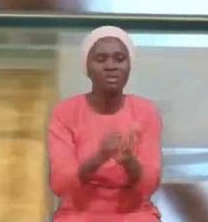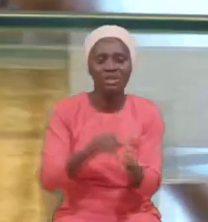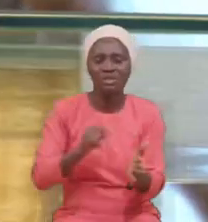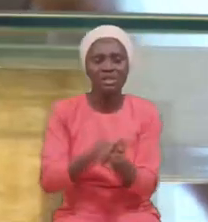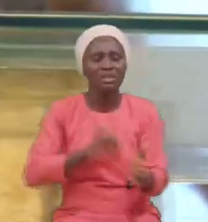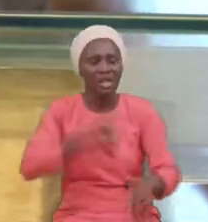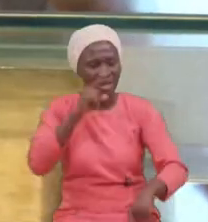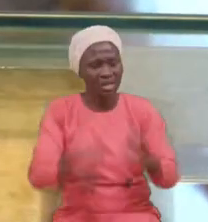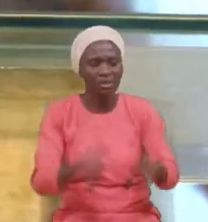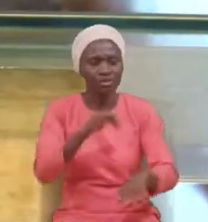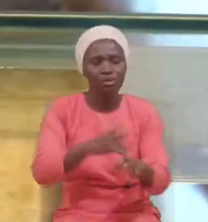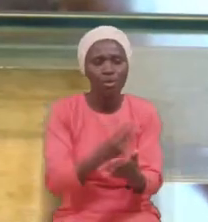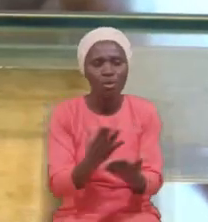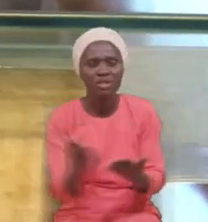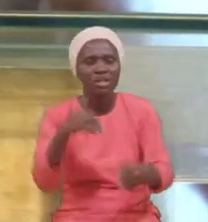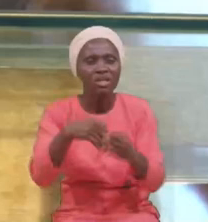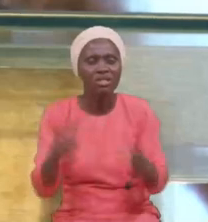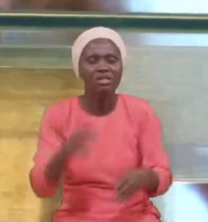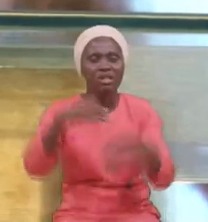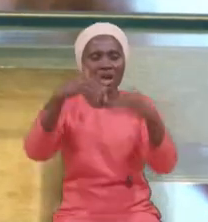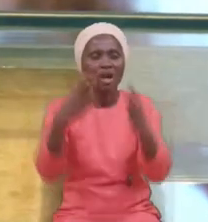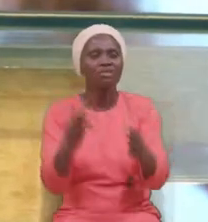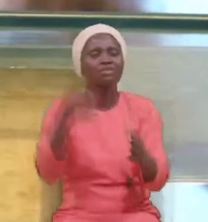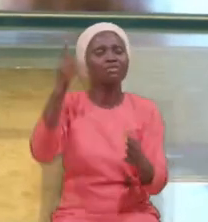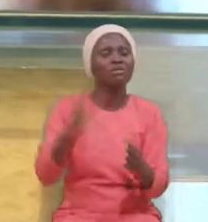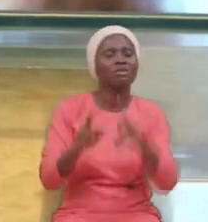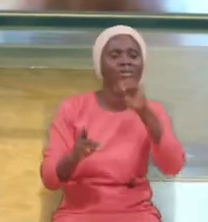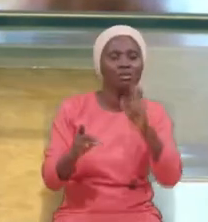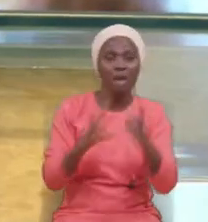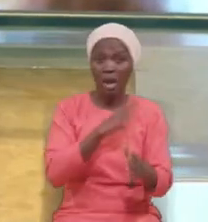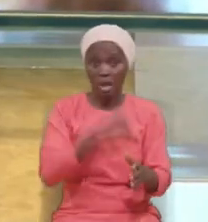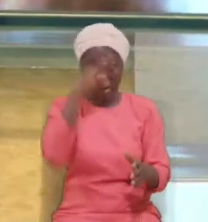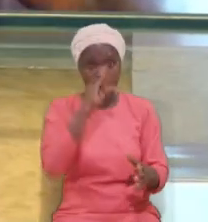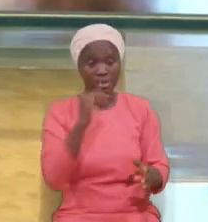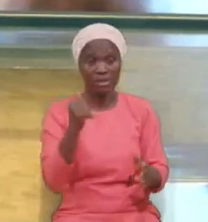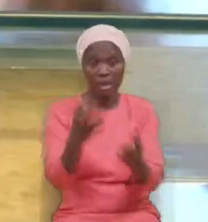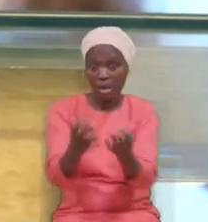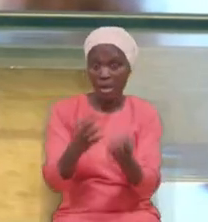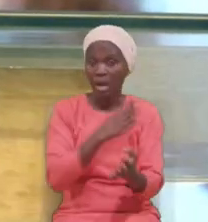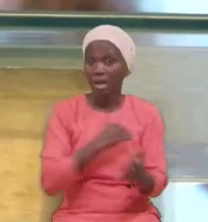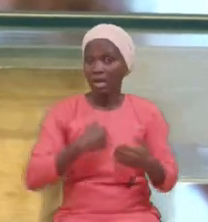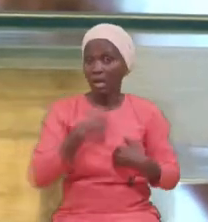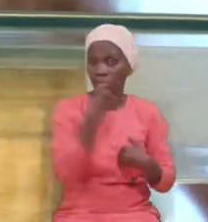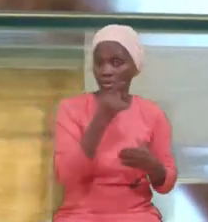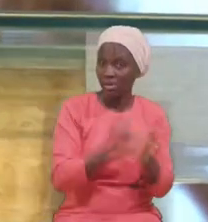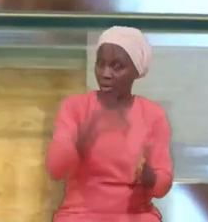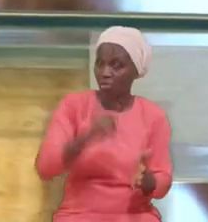utiliser les ustensiles sacrés. Et c'est un lépreux. On lui a dit qu'il ne doit pas